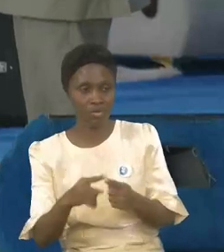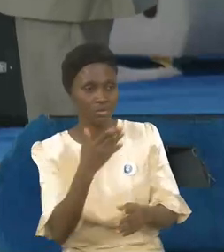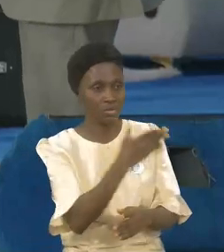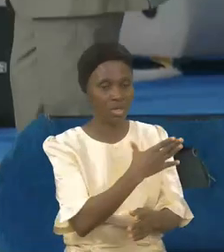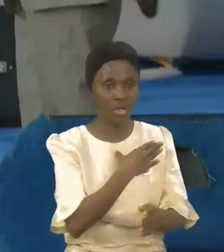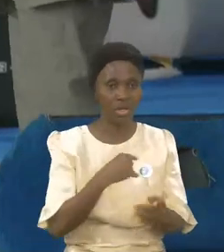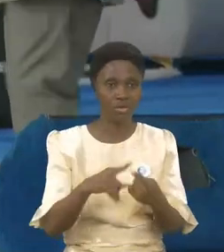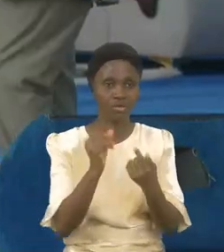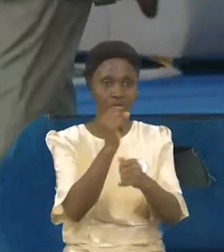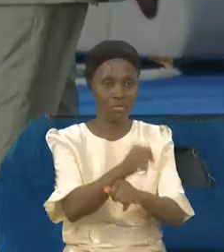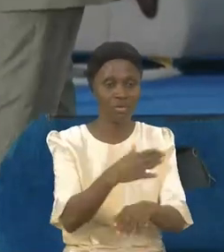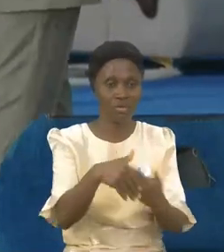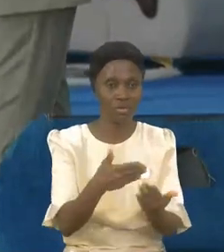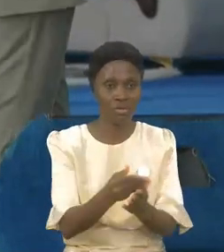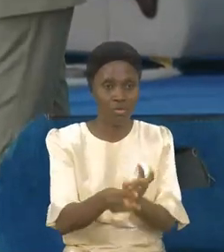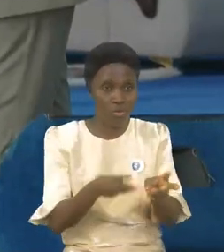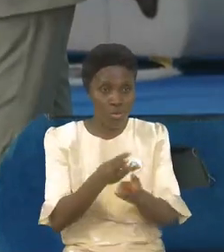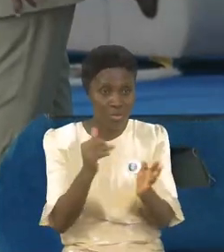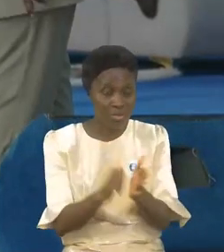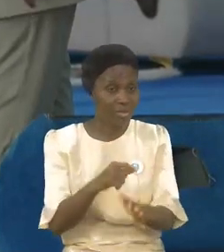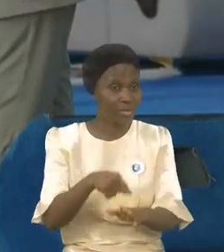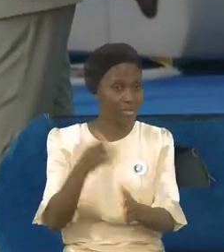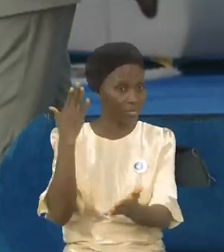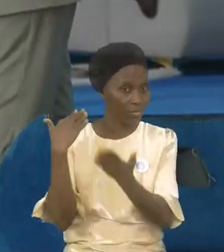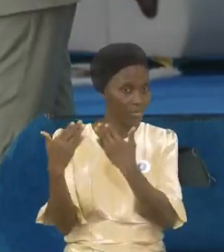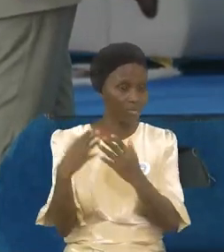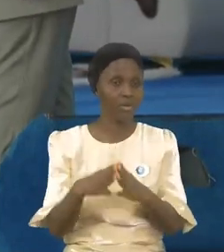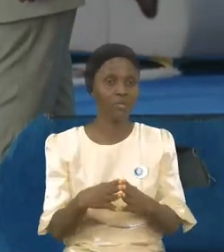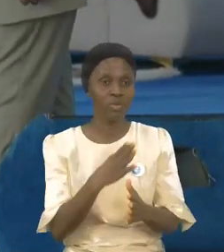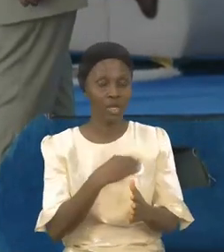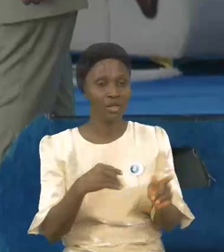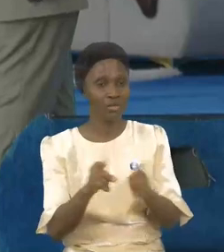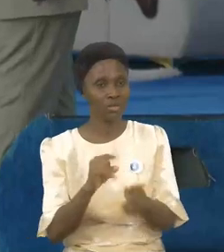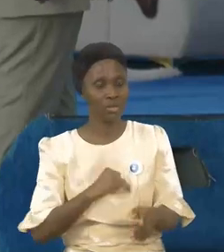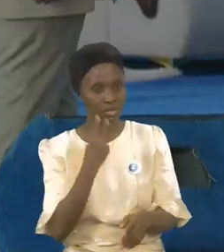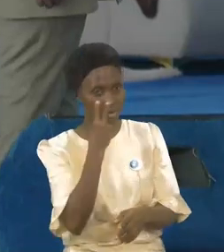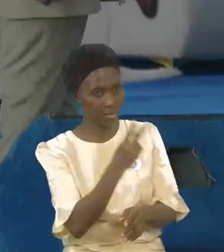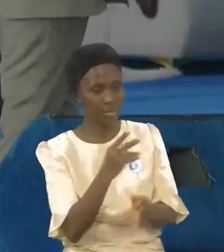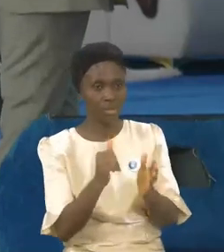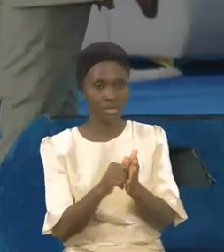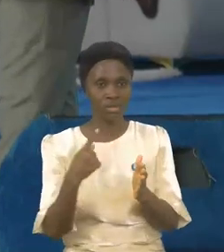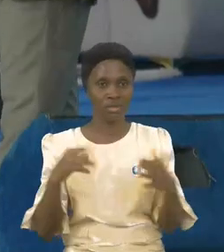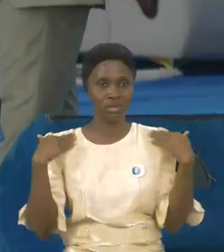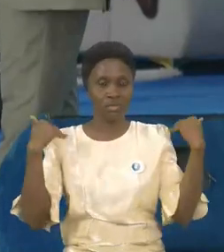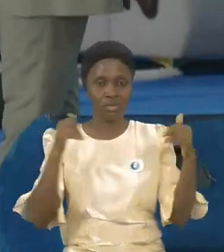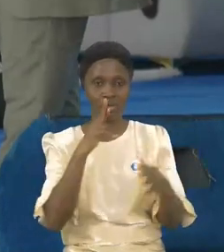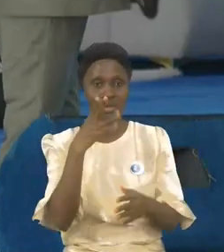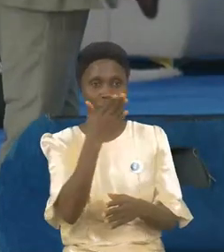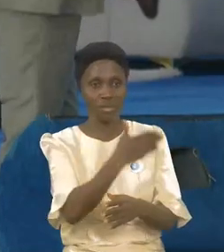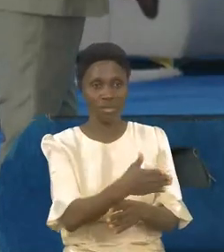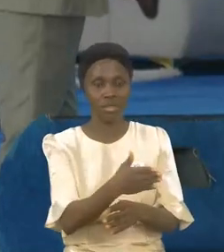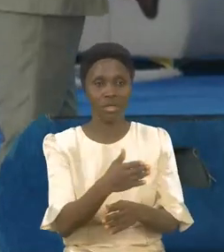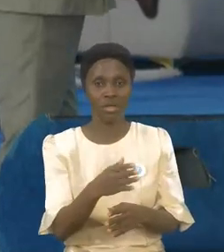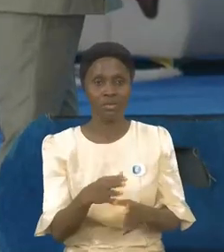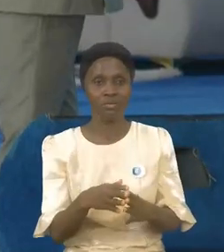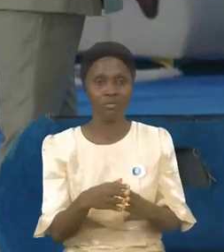parlait sont des ailes très rapides pour voler d'ici et là, pour vaincre tout le monde entier, conquérir tout le monde